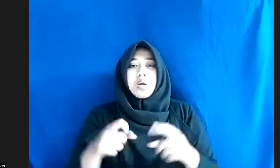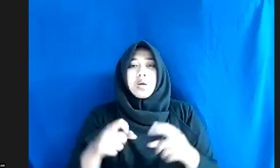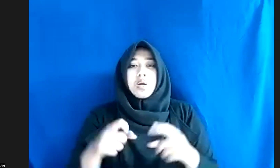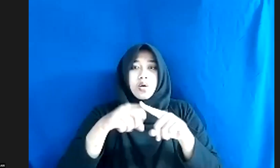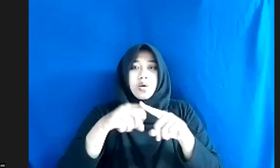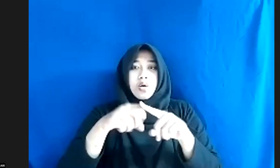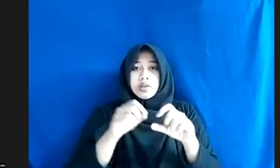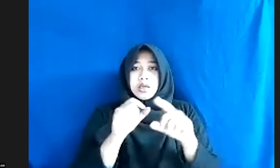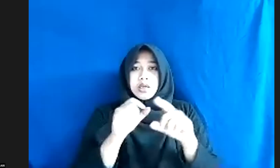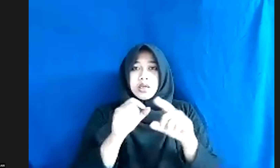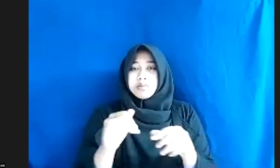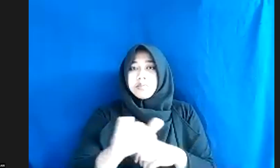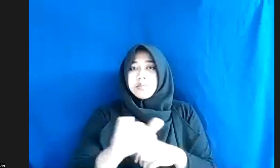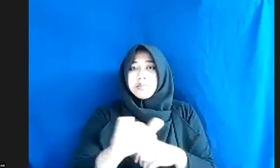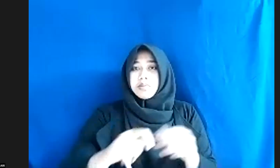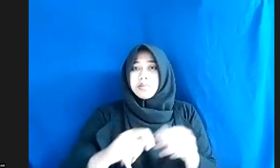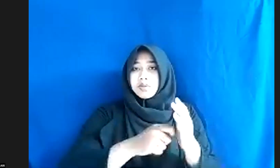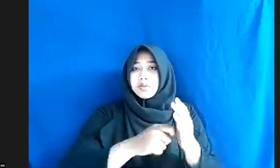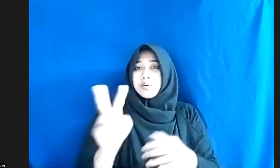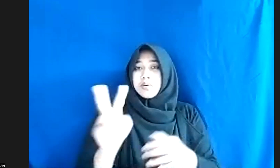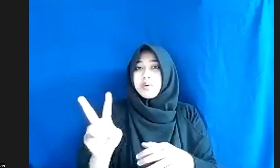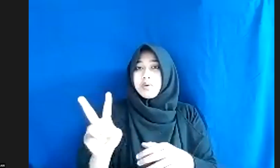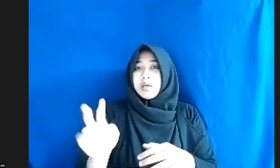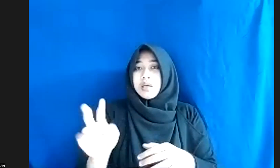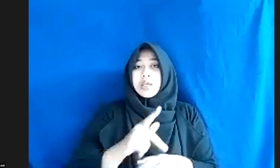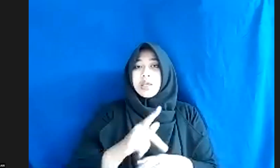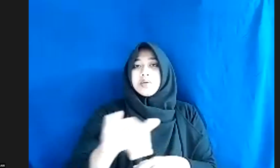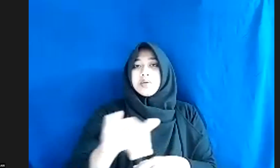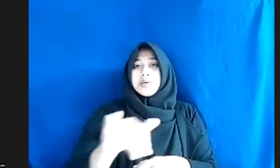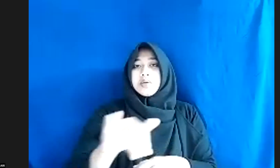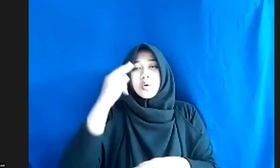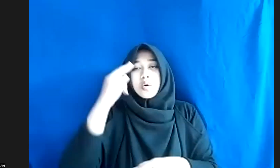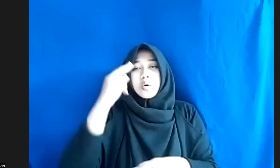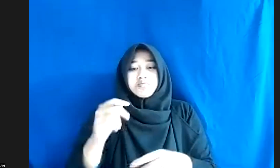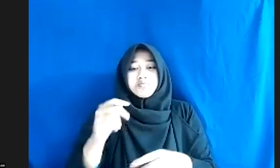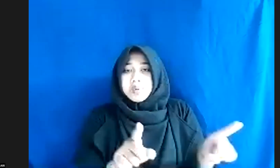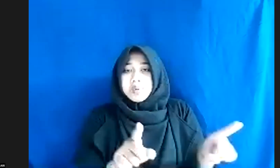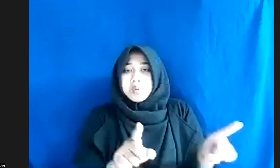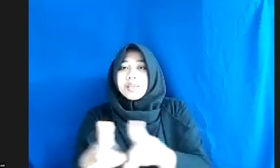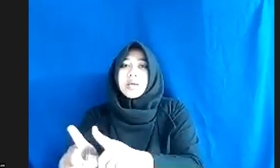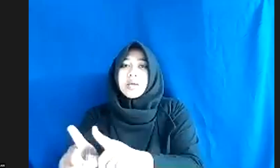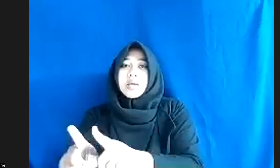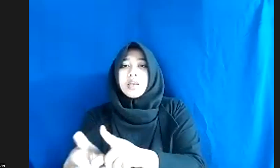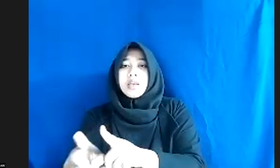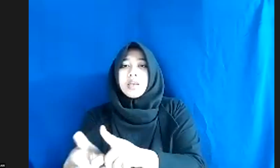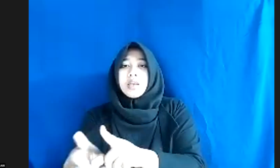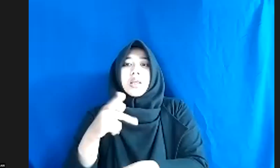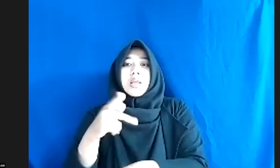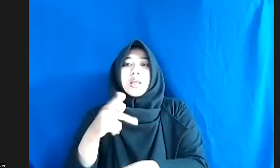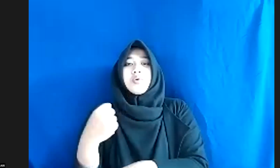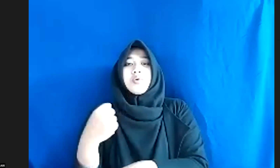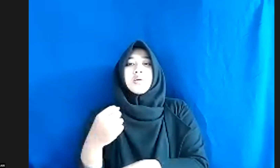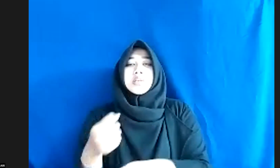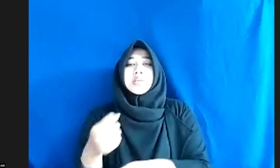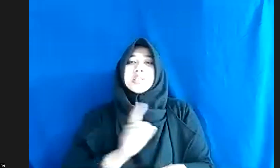kedua adalah konsolidasi, kita akan bersama-sama untuk beriringan. Karena kita tidak mungkin sendiri. Yang kita lawan adalah oligarki yang cukup besar ini. Yang kita